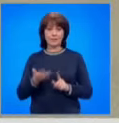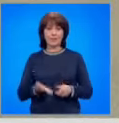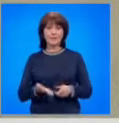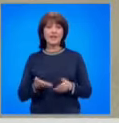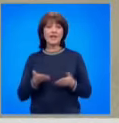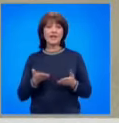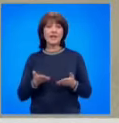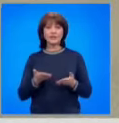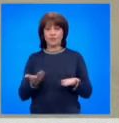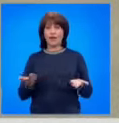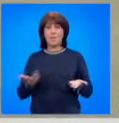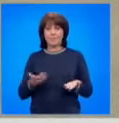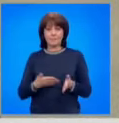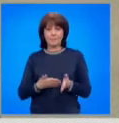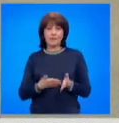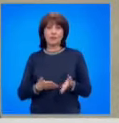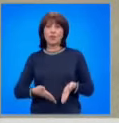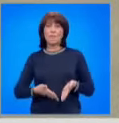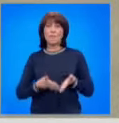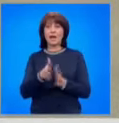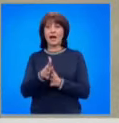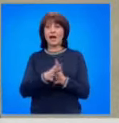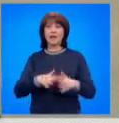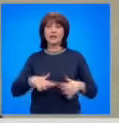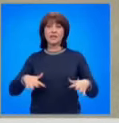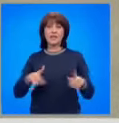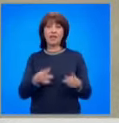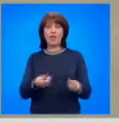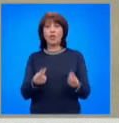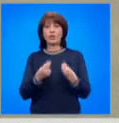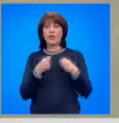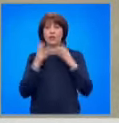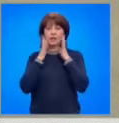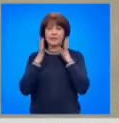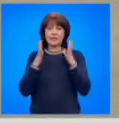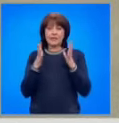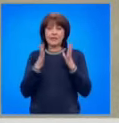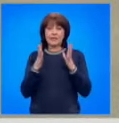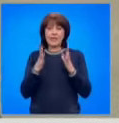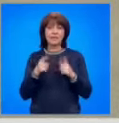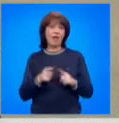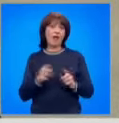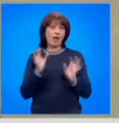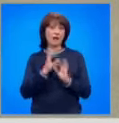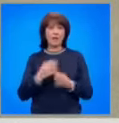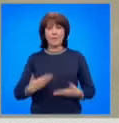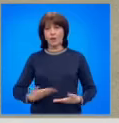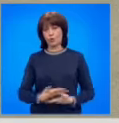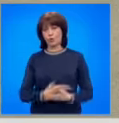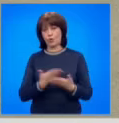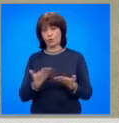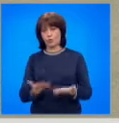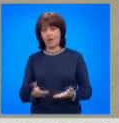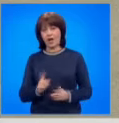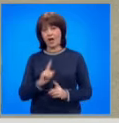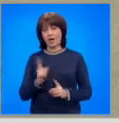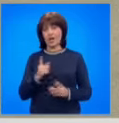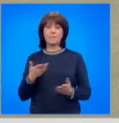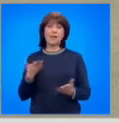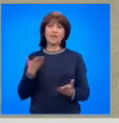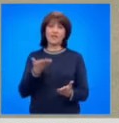проект вместо да помага на населението, то създава стрес, така че ние нямаме нужда от това нещо, затова няма да го внасяме